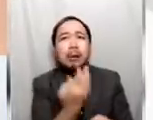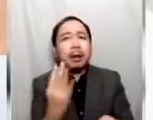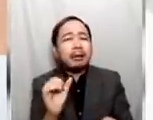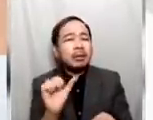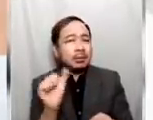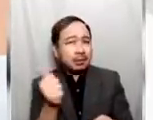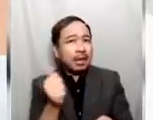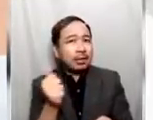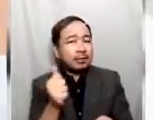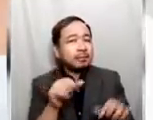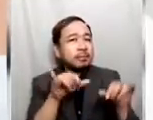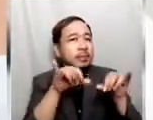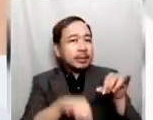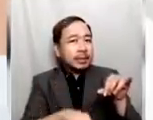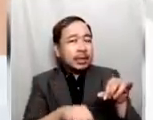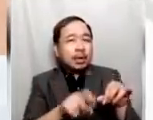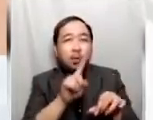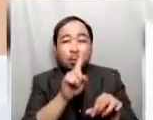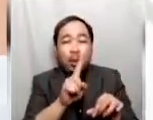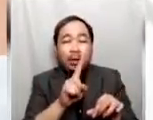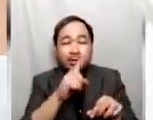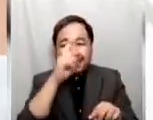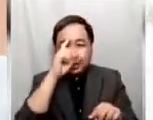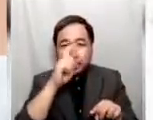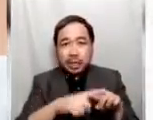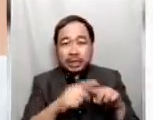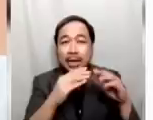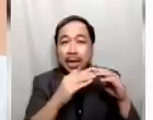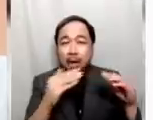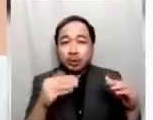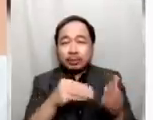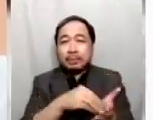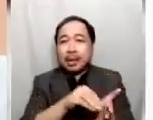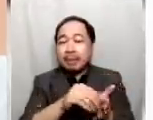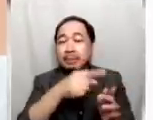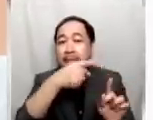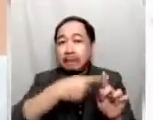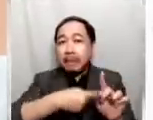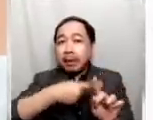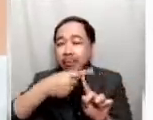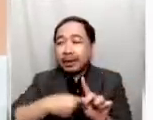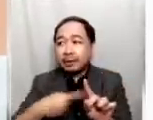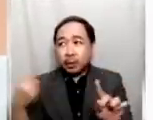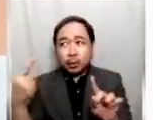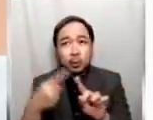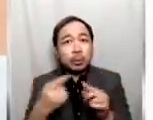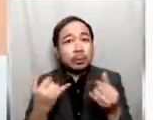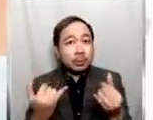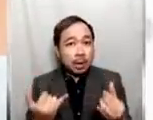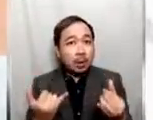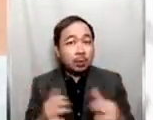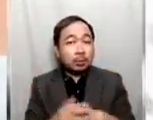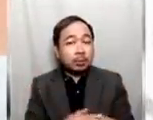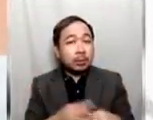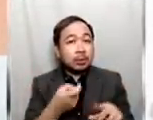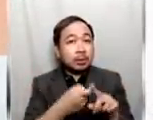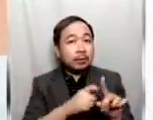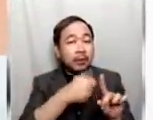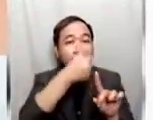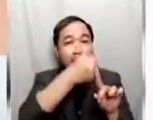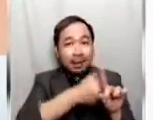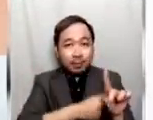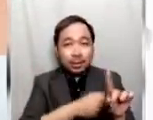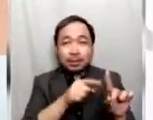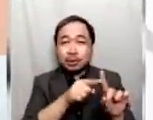one transient house where we always pay monthly until now. So from April to August